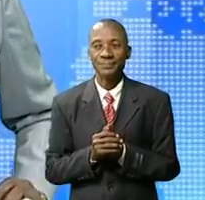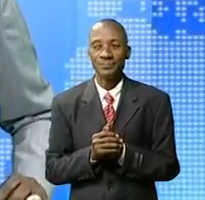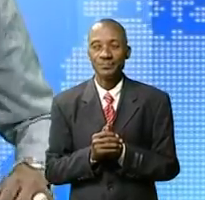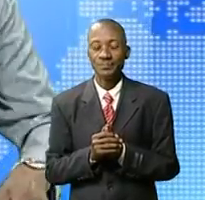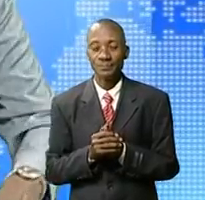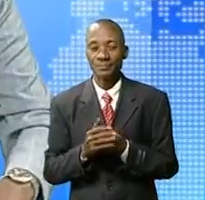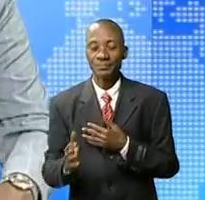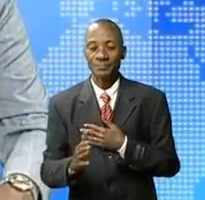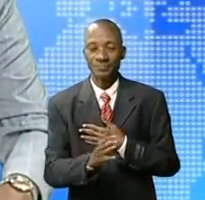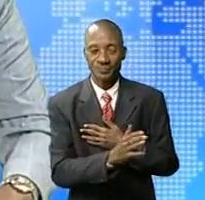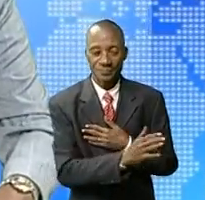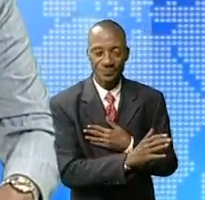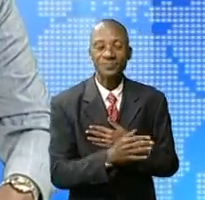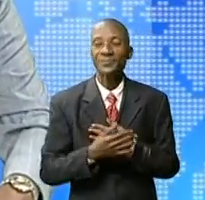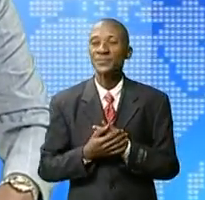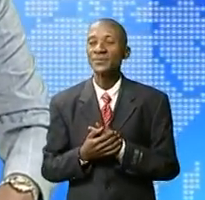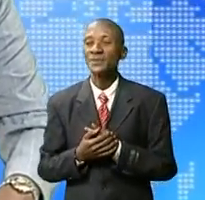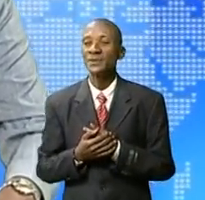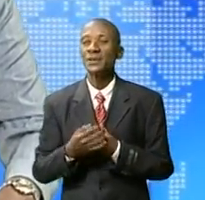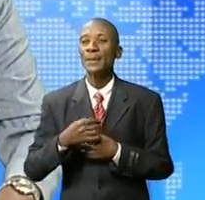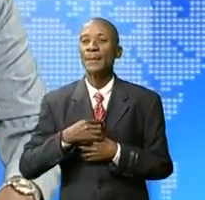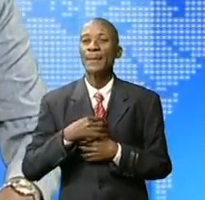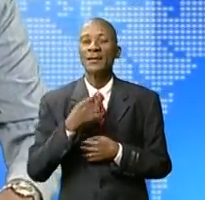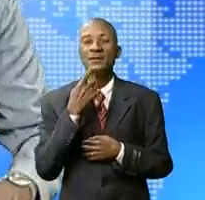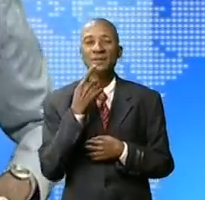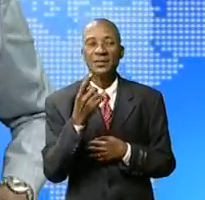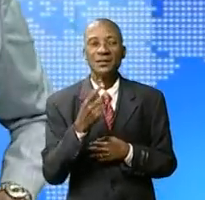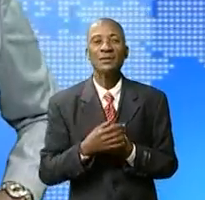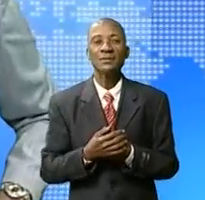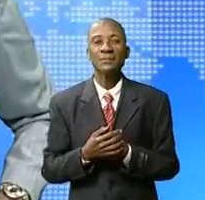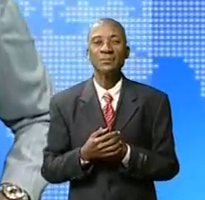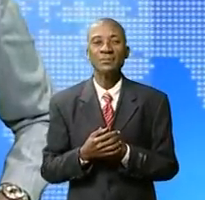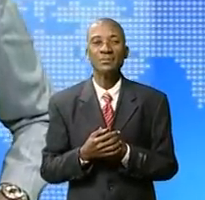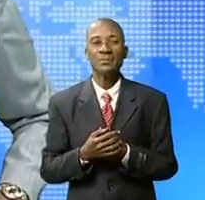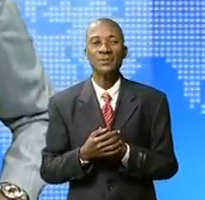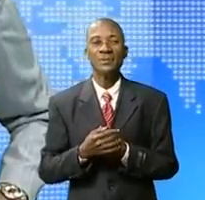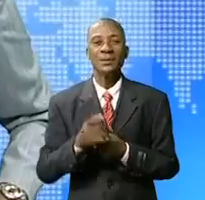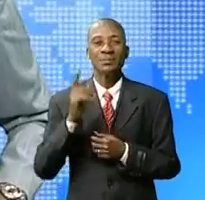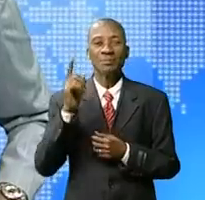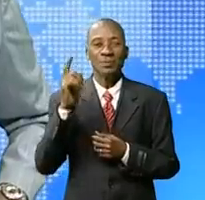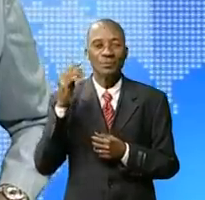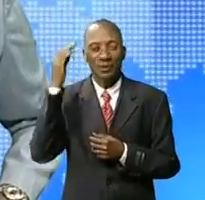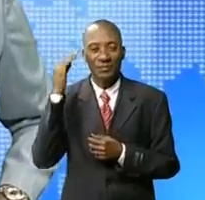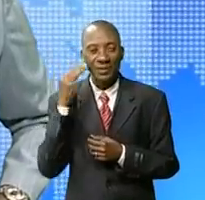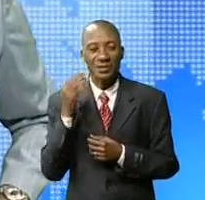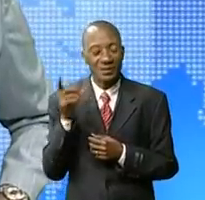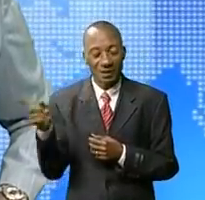Je l'ai dit au sommaire, le Premier ministre a procédé ce lundi au lancement officiel des épreuves des examens d'État